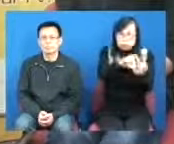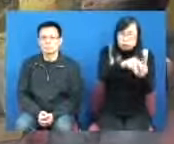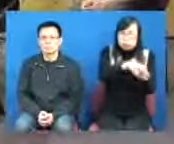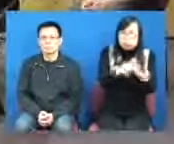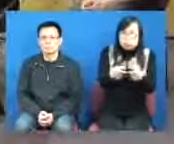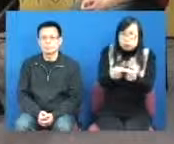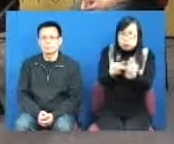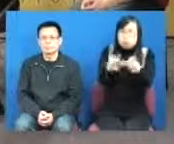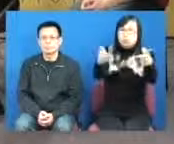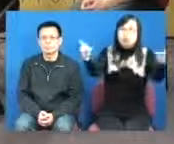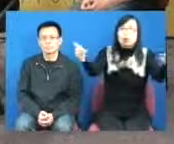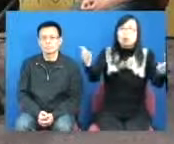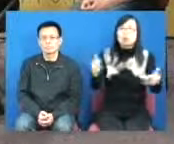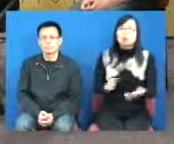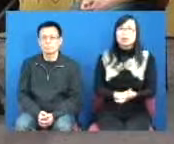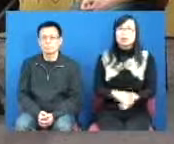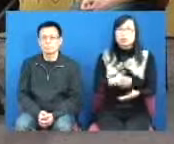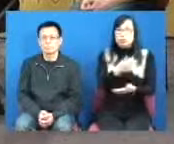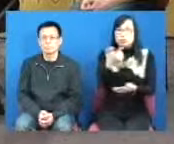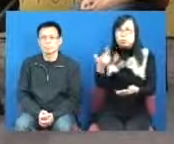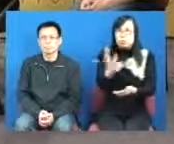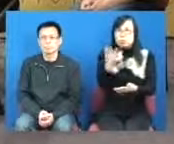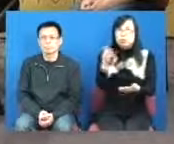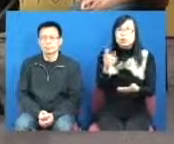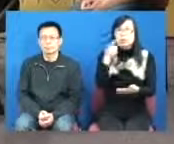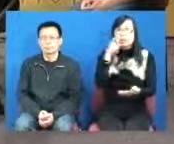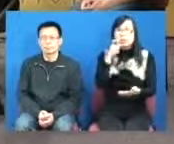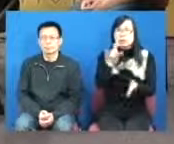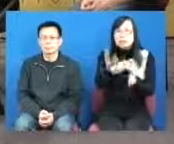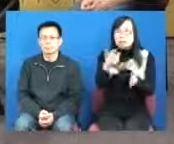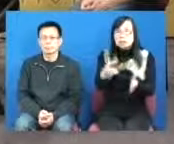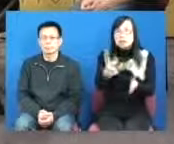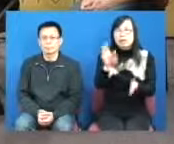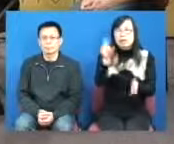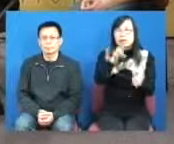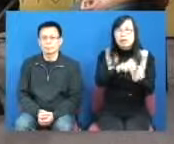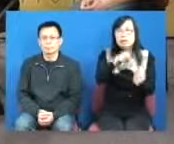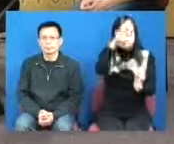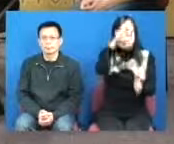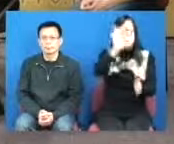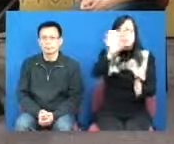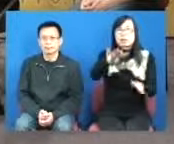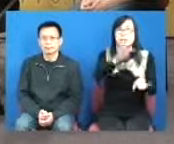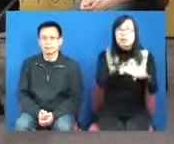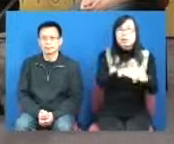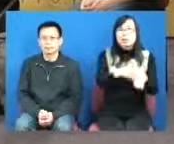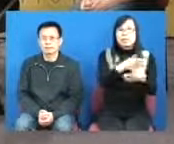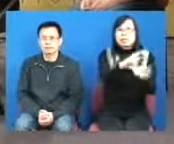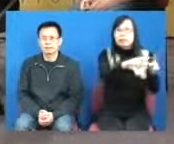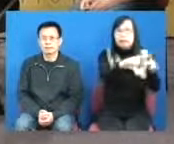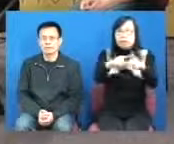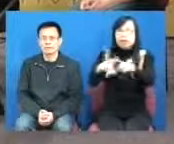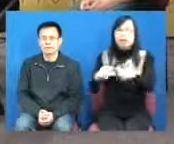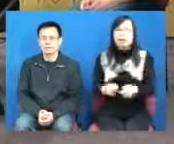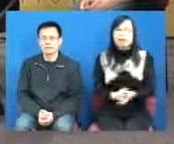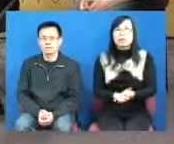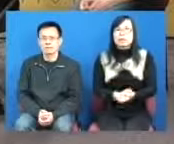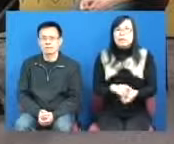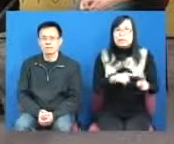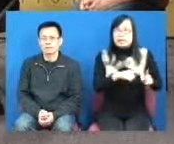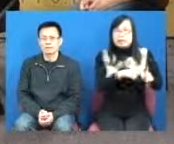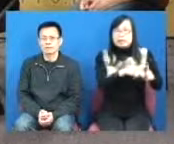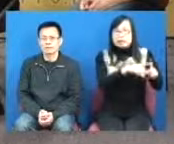所以如果當你大部份的錢都存在政府那裡而不是放在市民市民當然是最懂得知道自己什麼需要